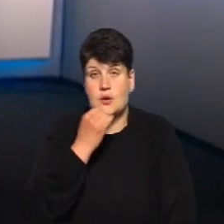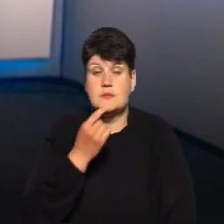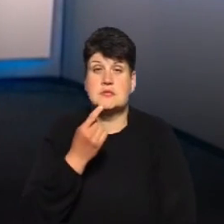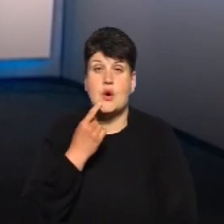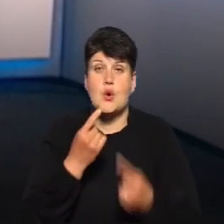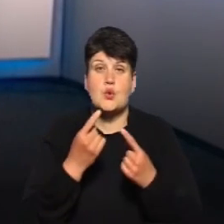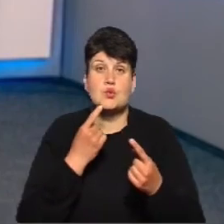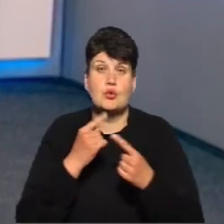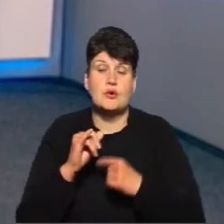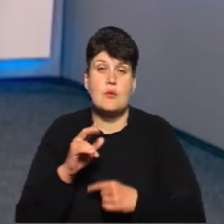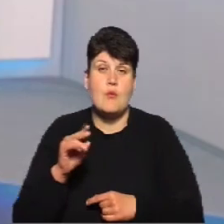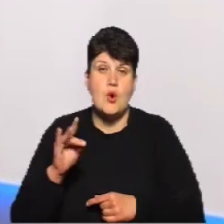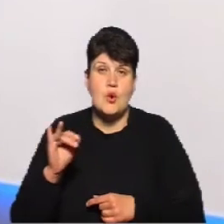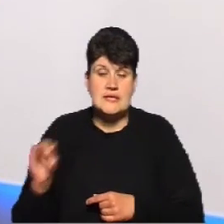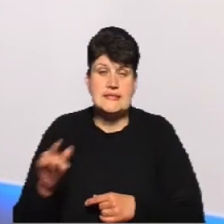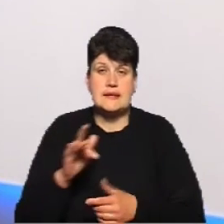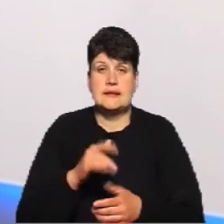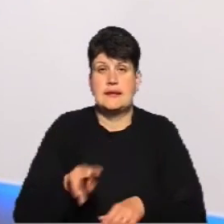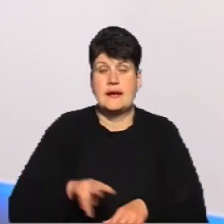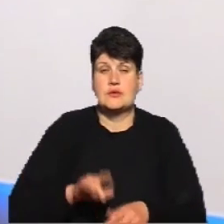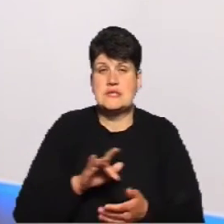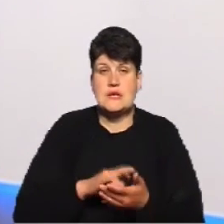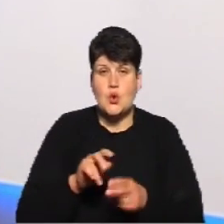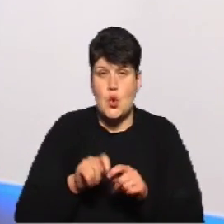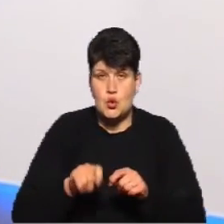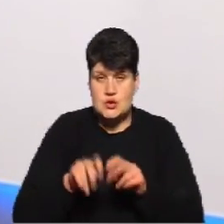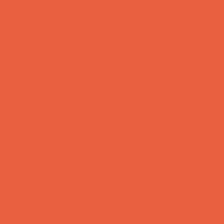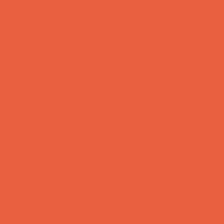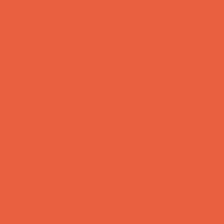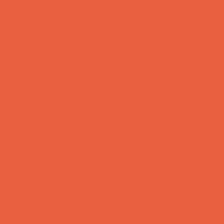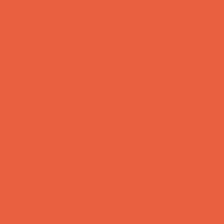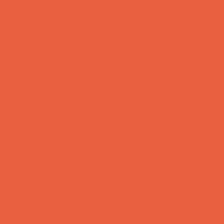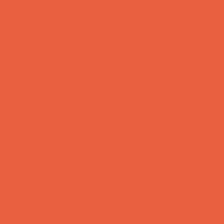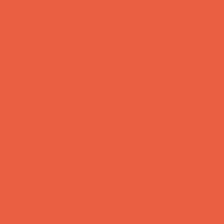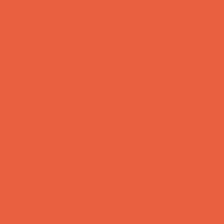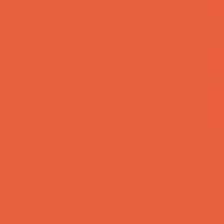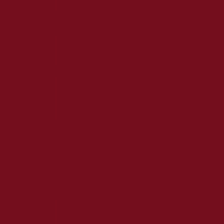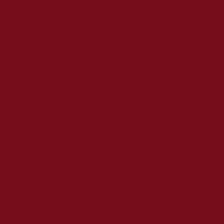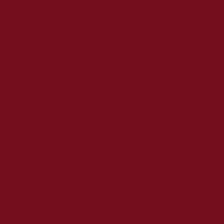суспільних досліджень «Поліс», був у нас в гостях. Дякую за увагу. Ви дивилися програму «Сьогодні головне».